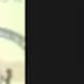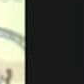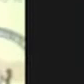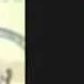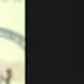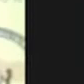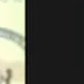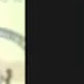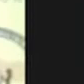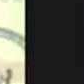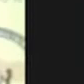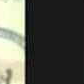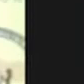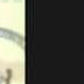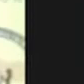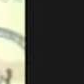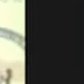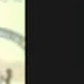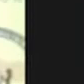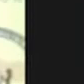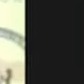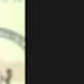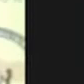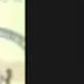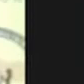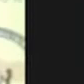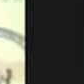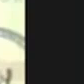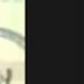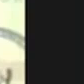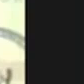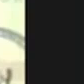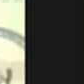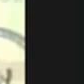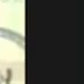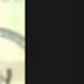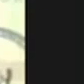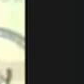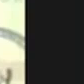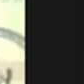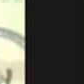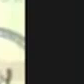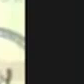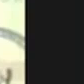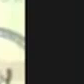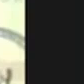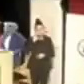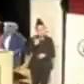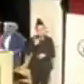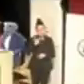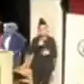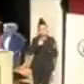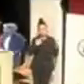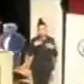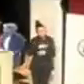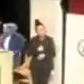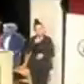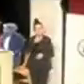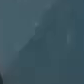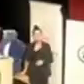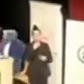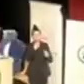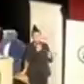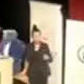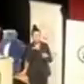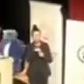olup ileri düzeyde İngilizce bilmektedir. Buyurun Metan Bey. Sayın Başkan'a sözler için teşekkür ederim.